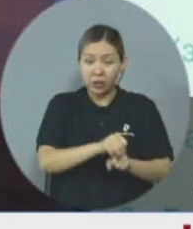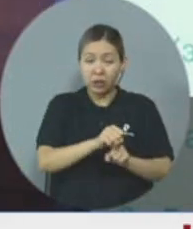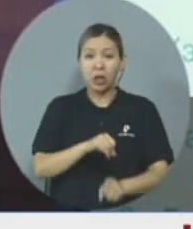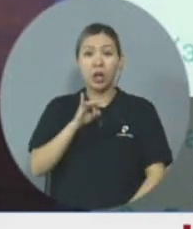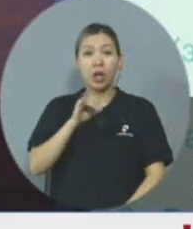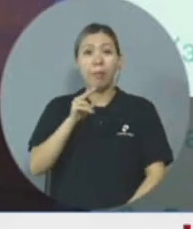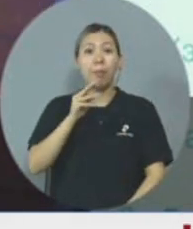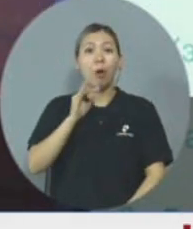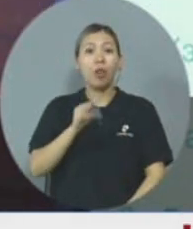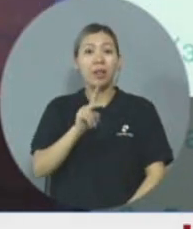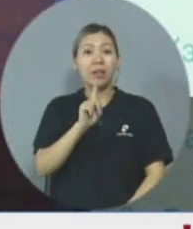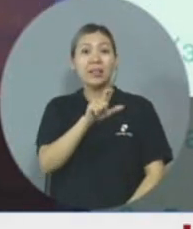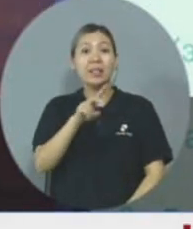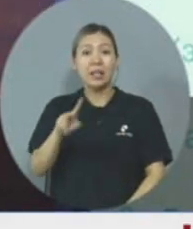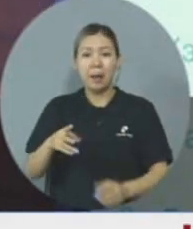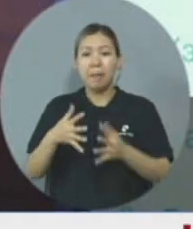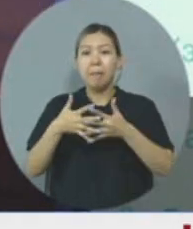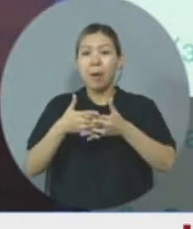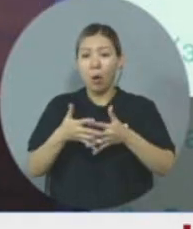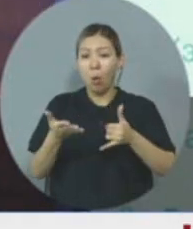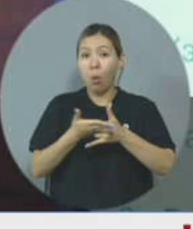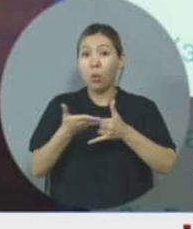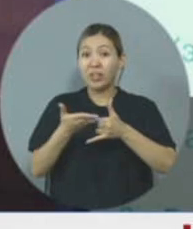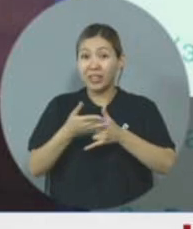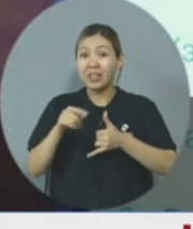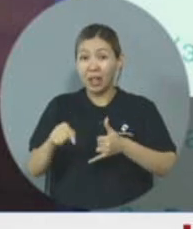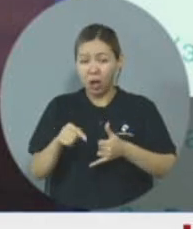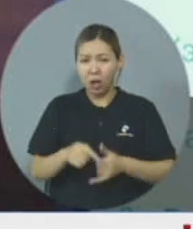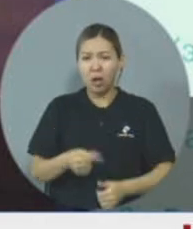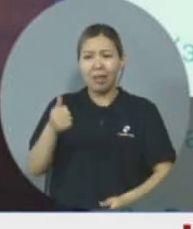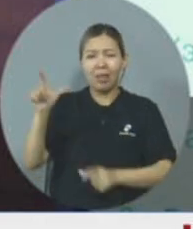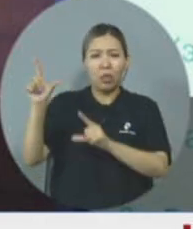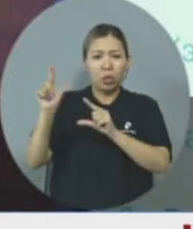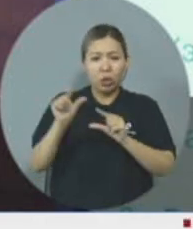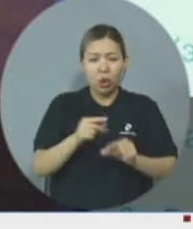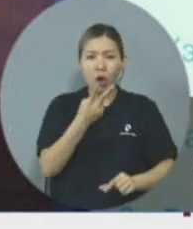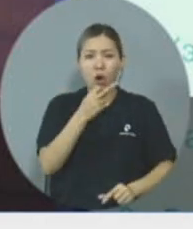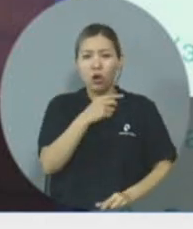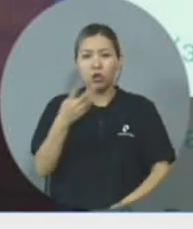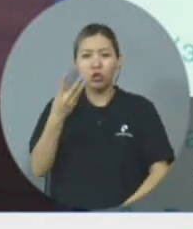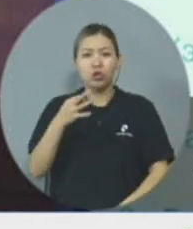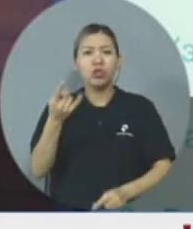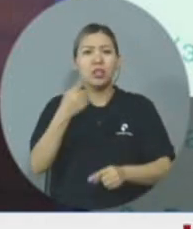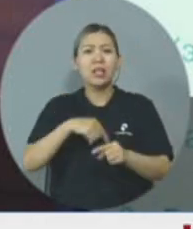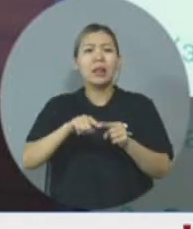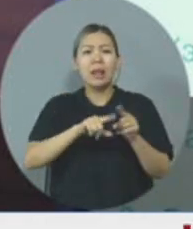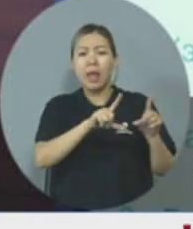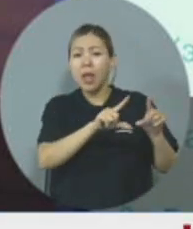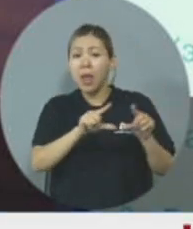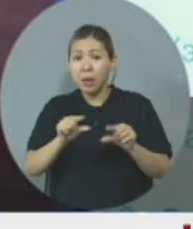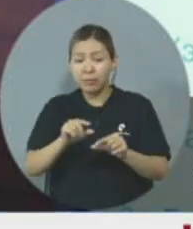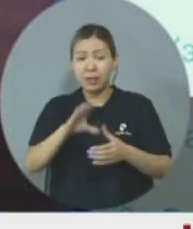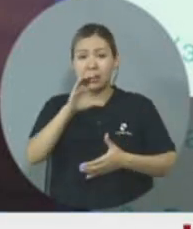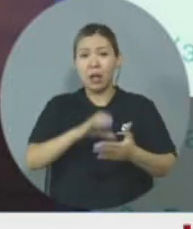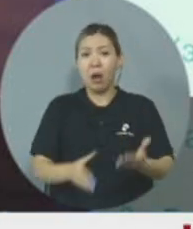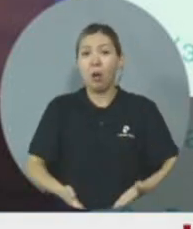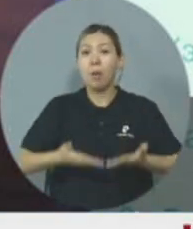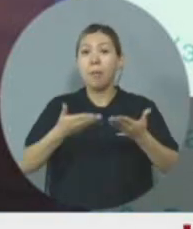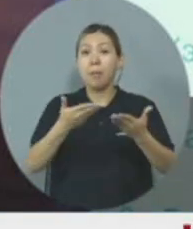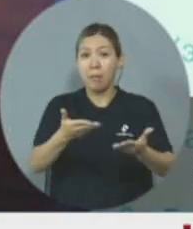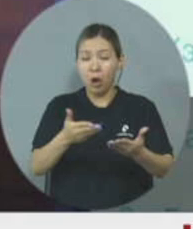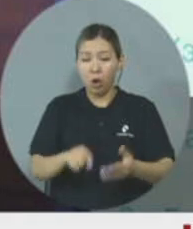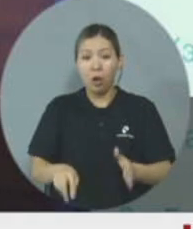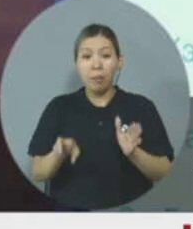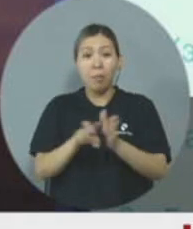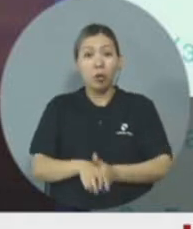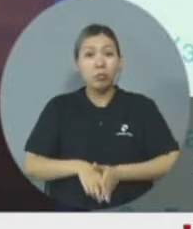зээлний байрны үржилгээ төлбөрийг бол илүү 20-40 дахин хямд их үсрээр санхүүжүүлэх, тэрийг нь шийдвэрлэх боломж олгохыг бол олгож